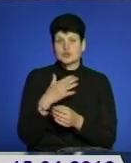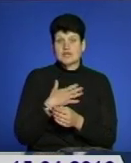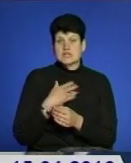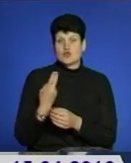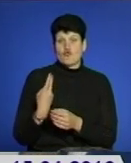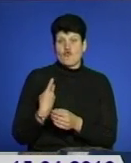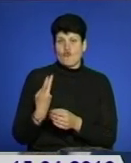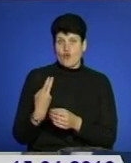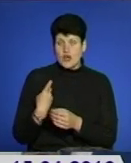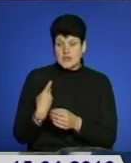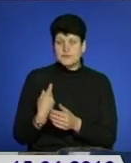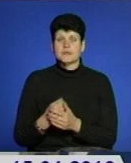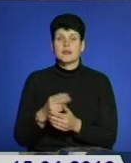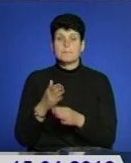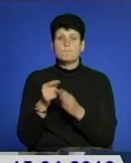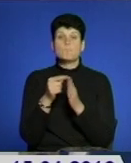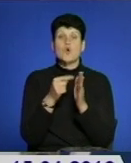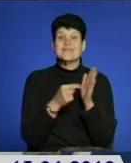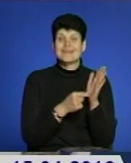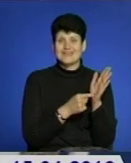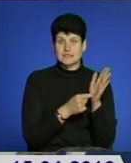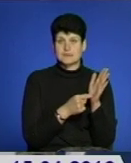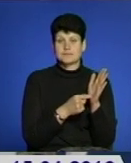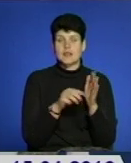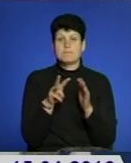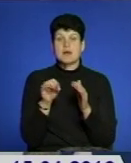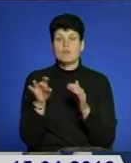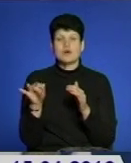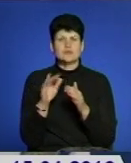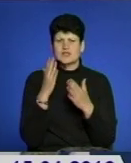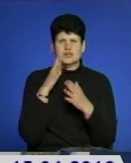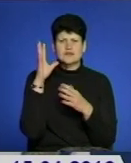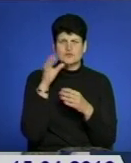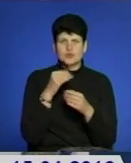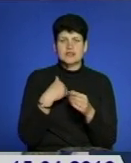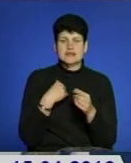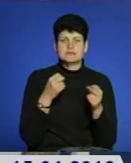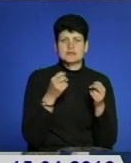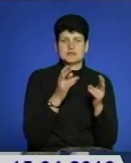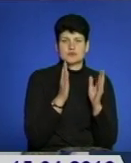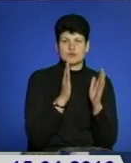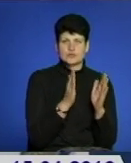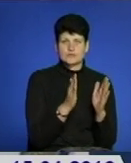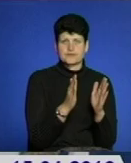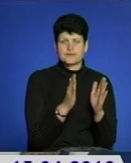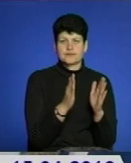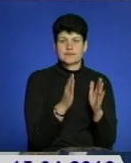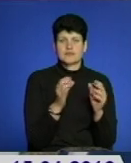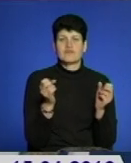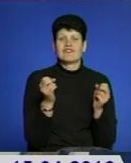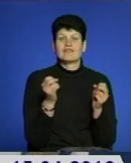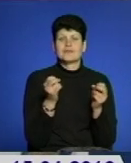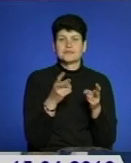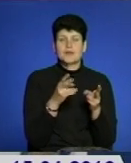двоє, тому поділили. Поділили мемуари, щоб не читати все. Я спеціалізуюся, я тепер є великим фахівцем